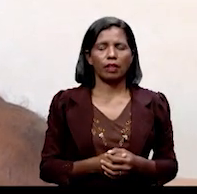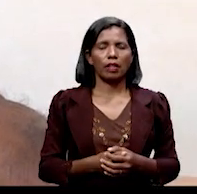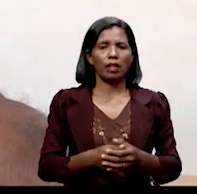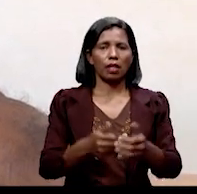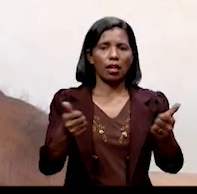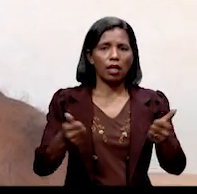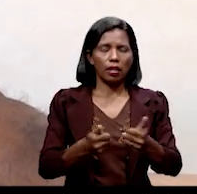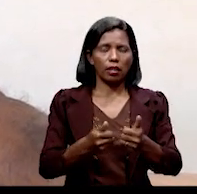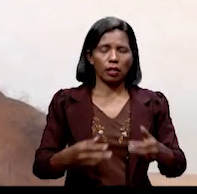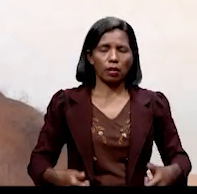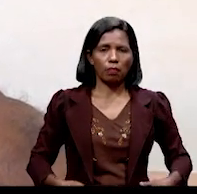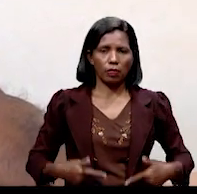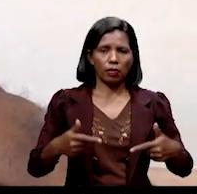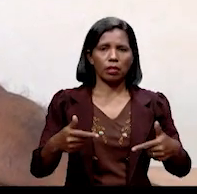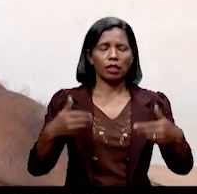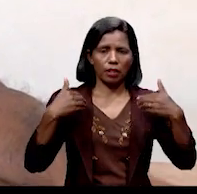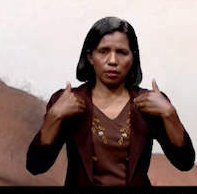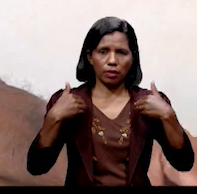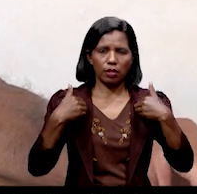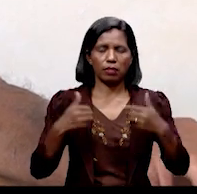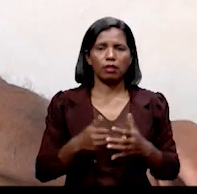Artemoris iha ona despasi hosi